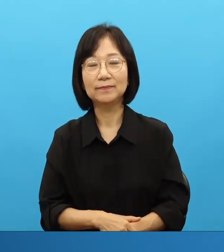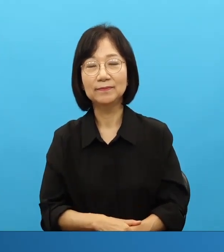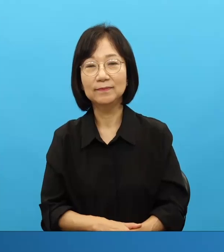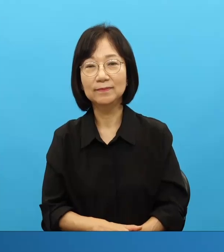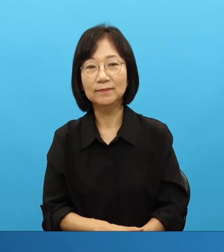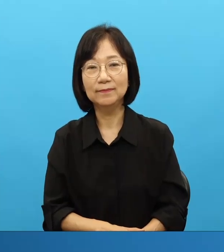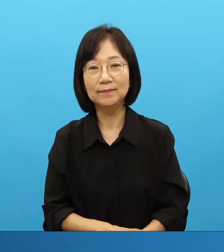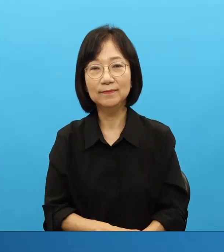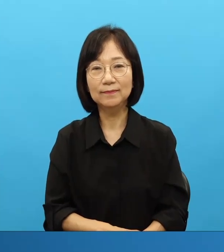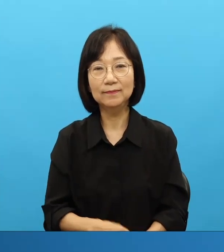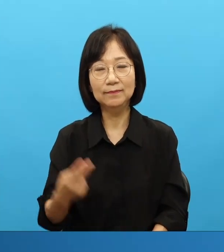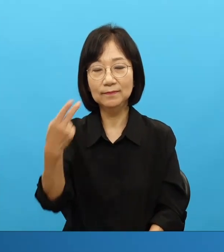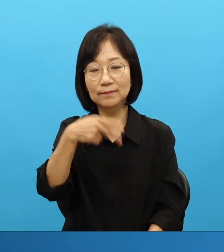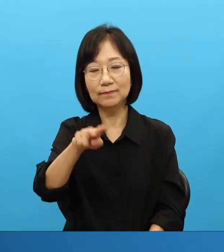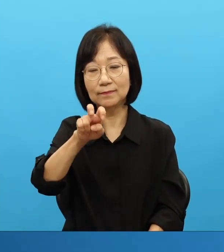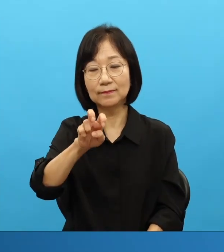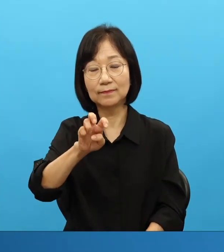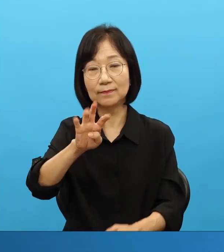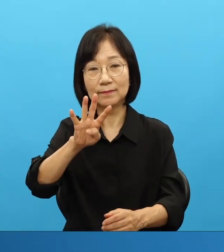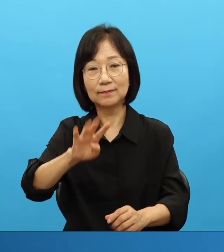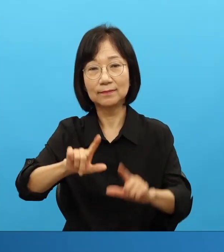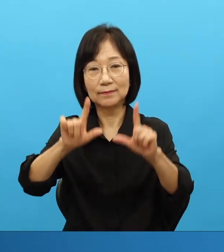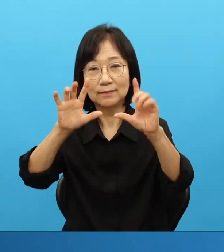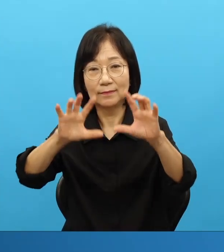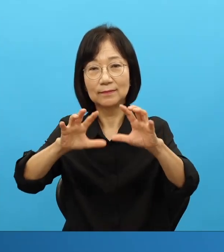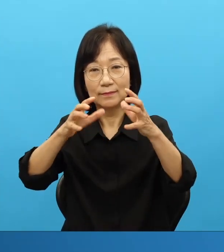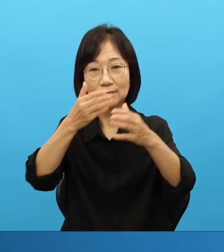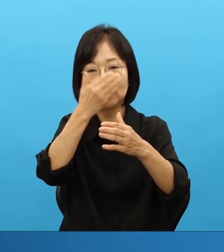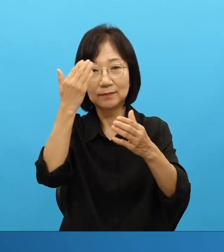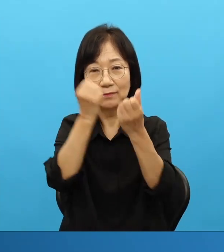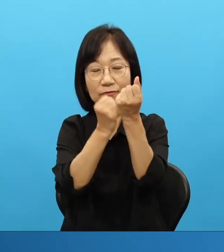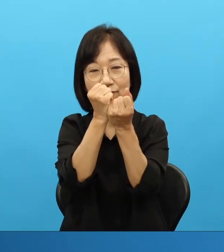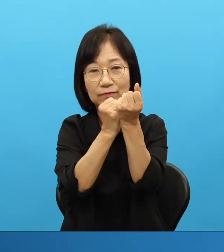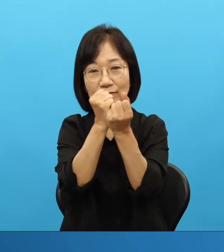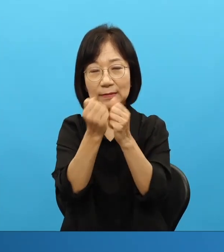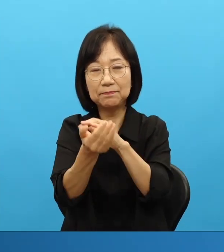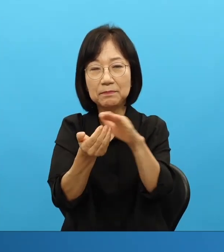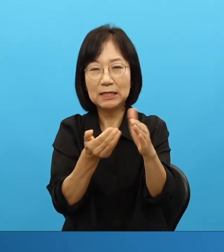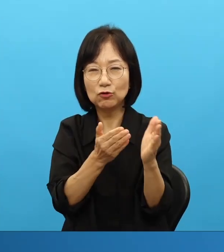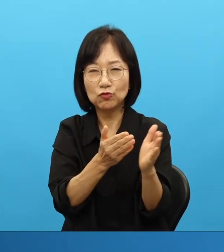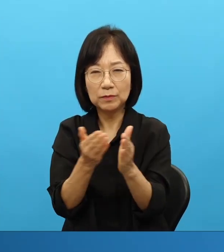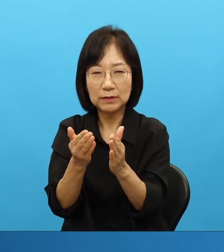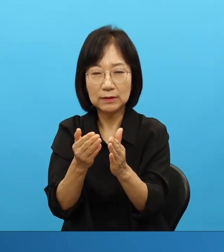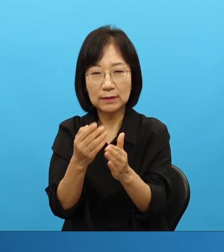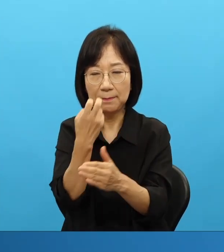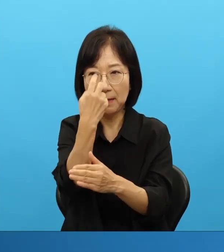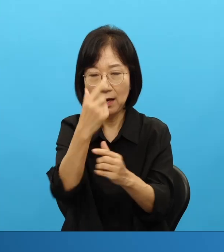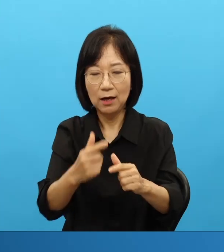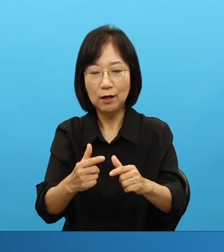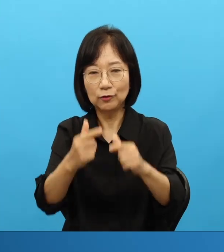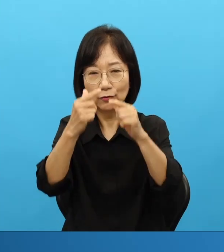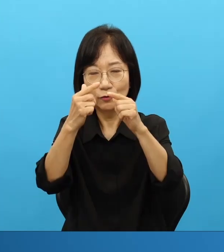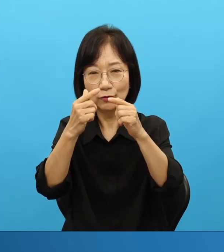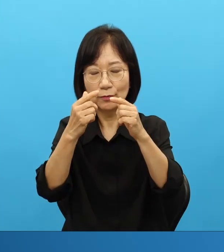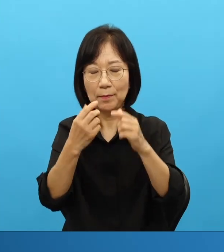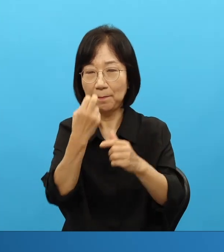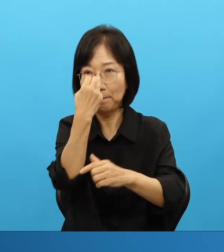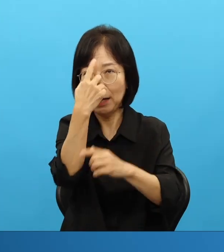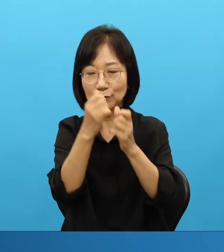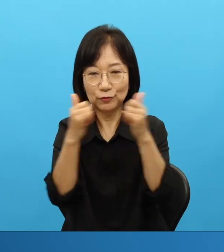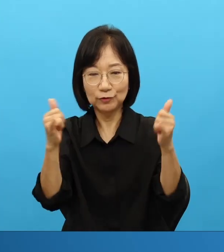2024 세계 청년 수련회가 미리 준비하는 파수꾼이란 주제로 오는 15일 덕평 RUTC에서